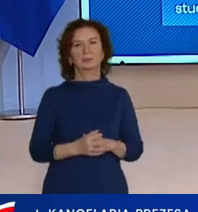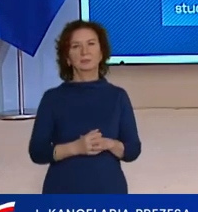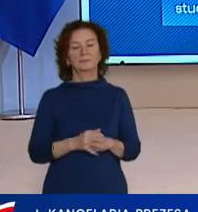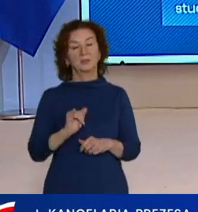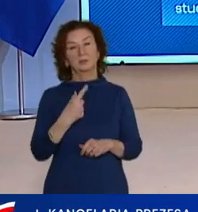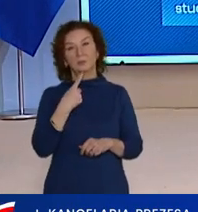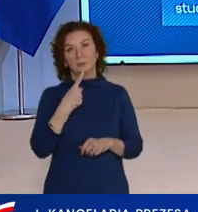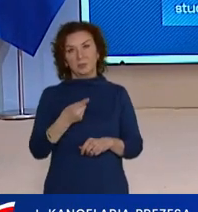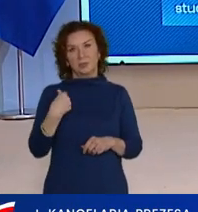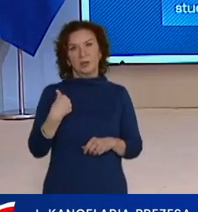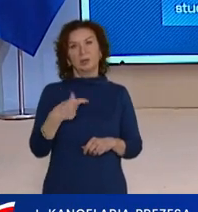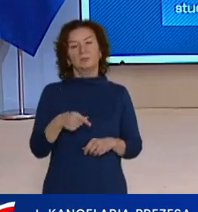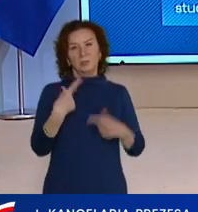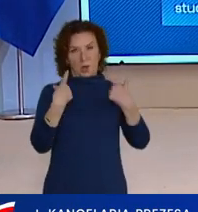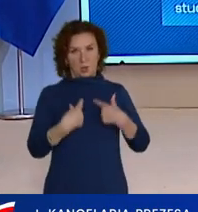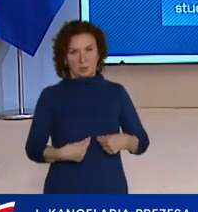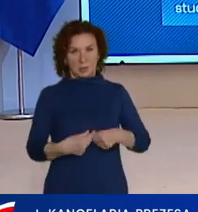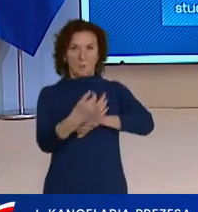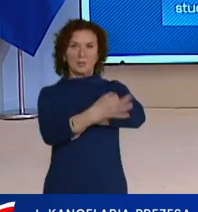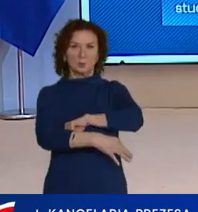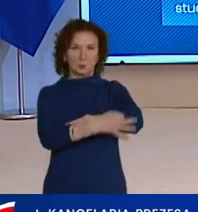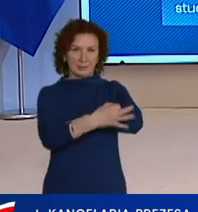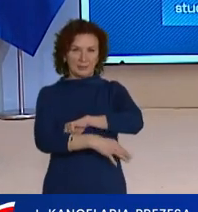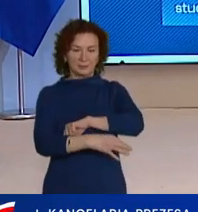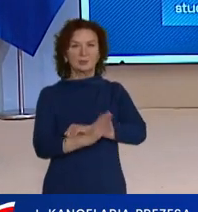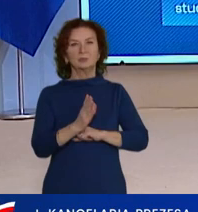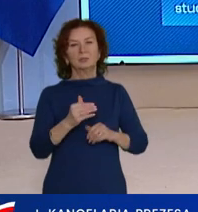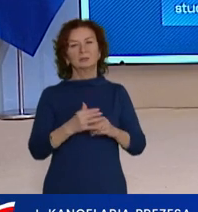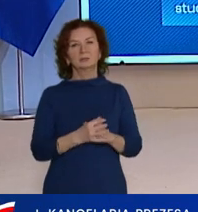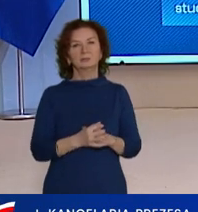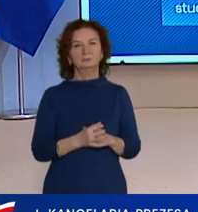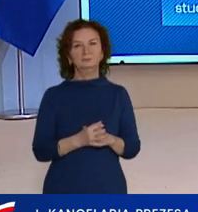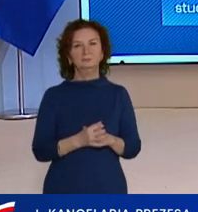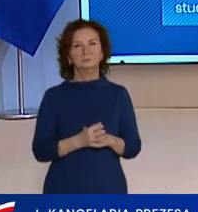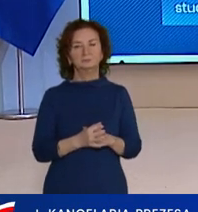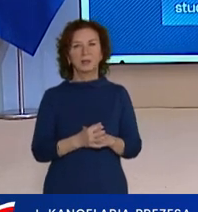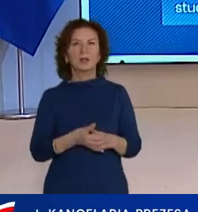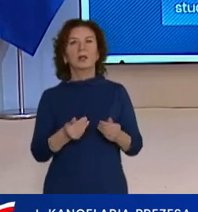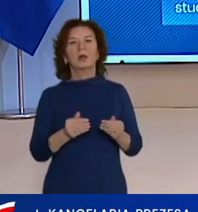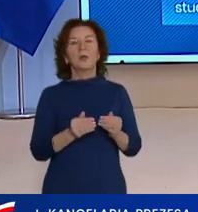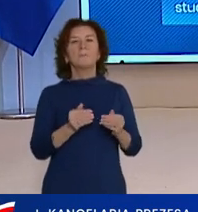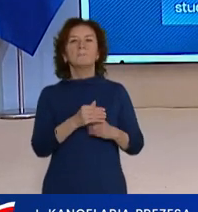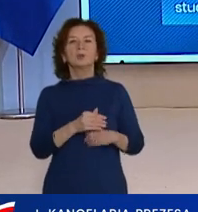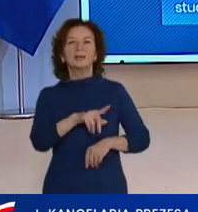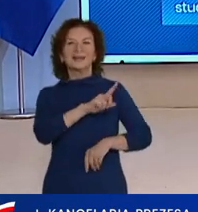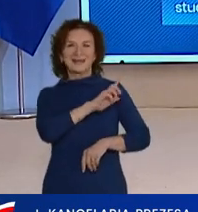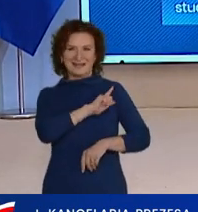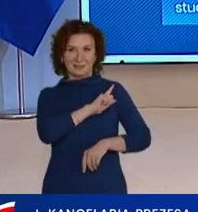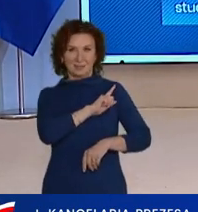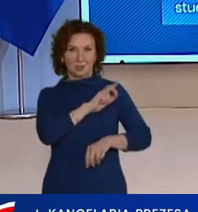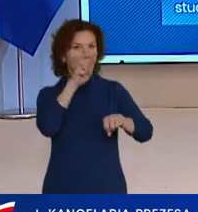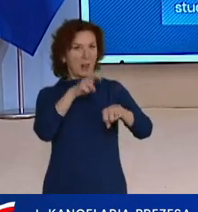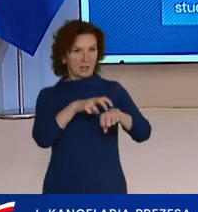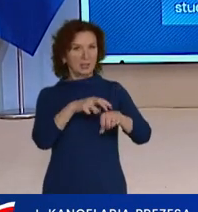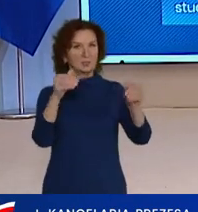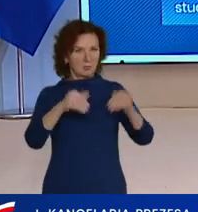przedstawiciele tych zawodów, ci studenci będą właśnie pod nadzorem lekarza mogli tą pracę